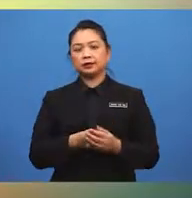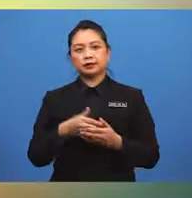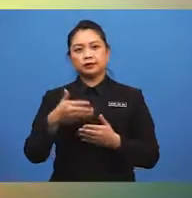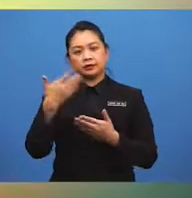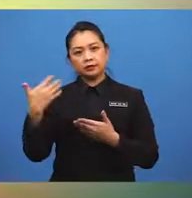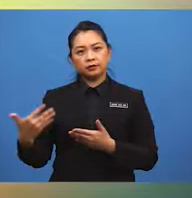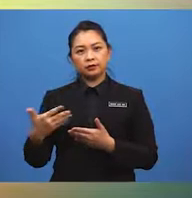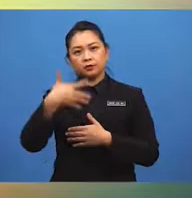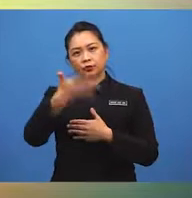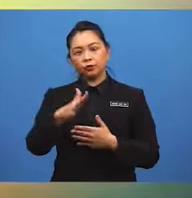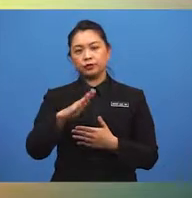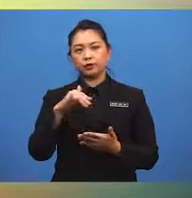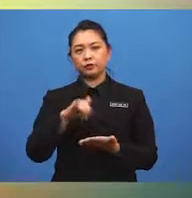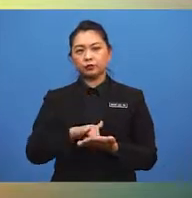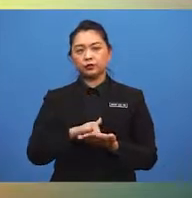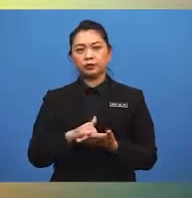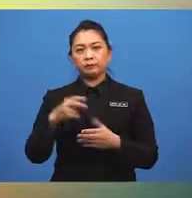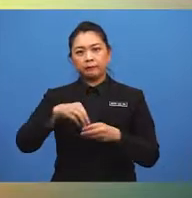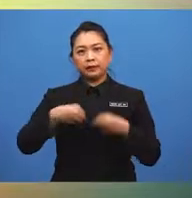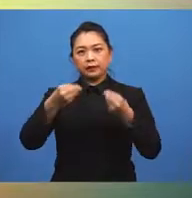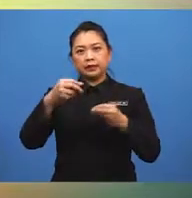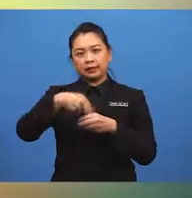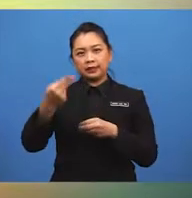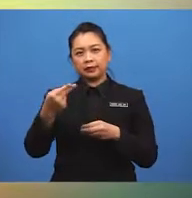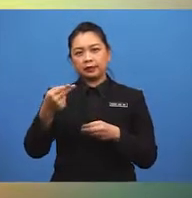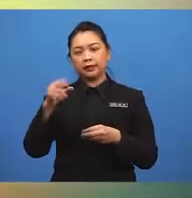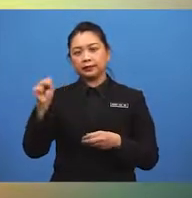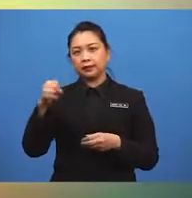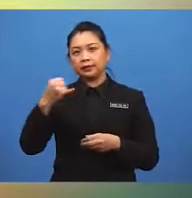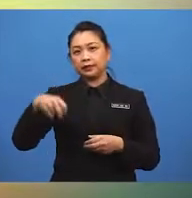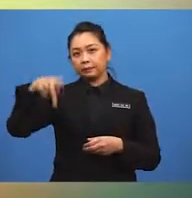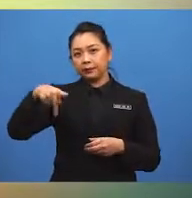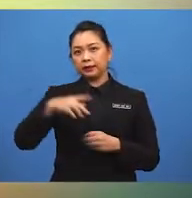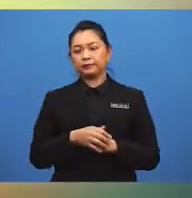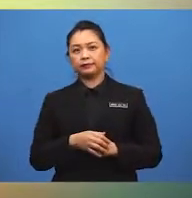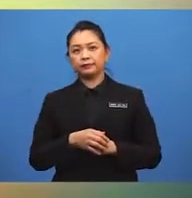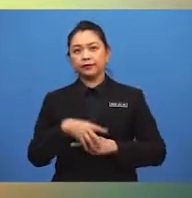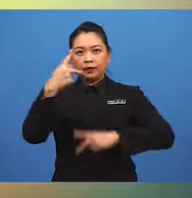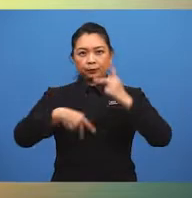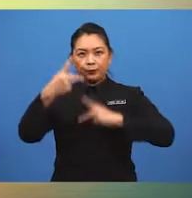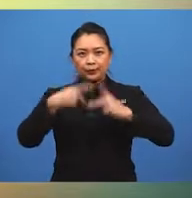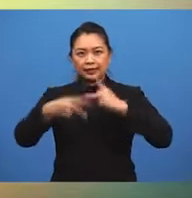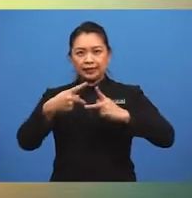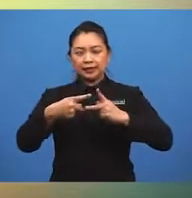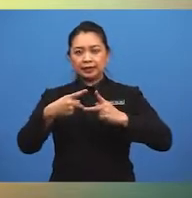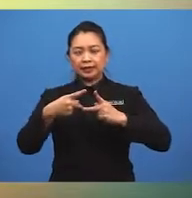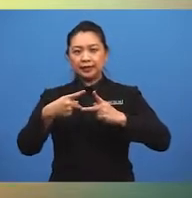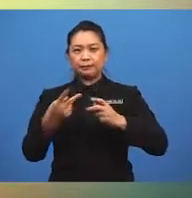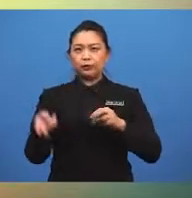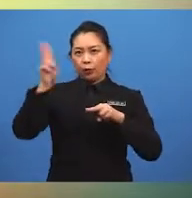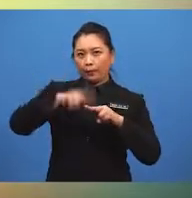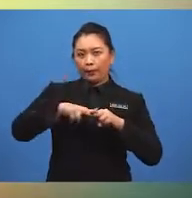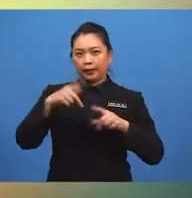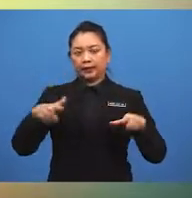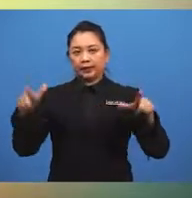Seterusnya, bagi menghasilkan bahan semikonduktor jenis P pula, proses pendopan dilakukan